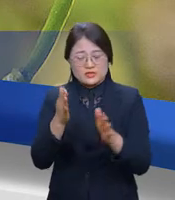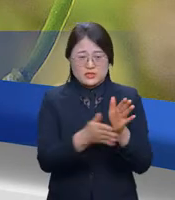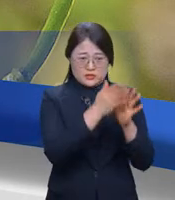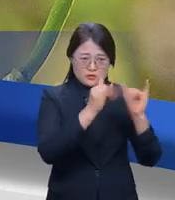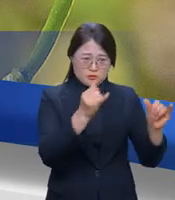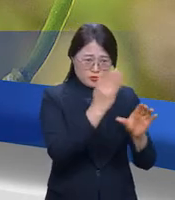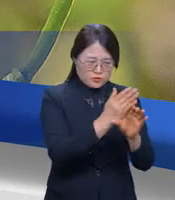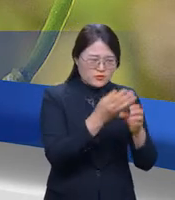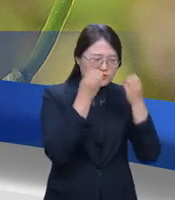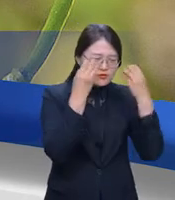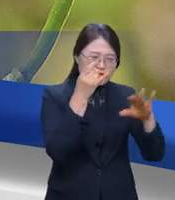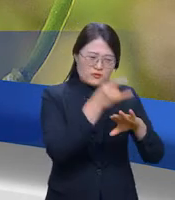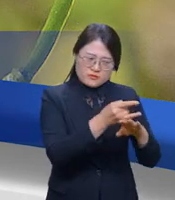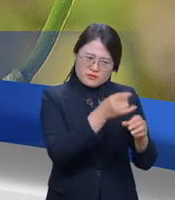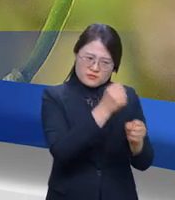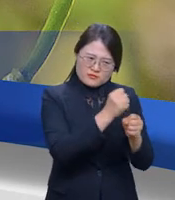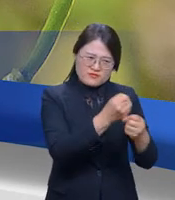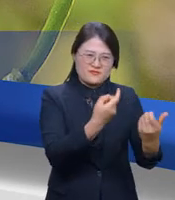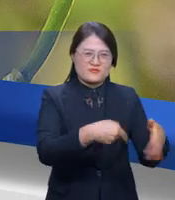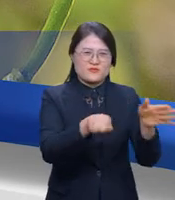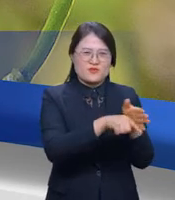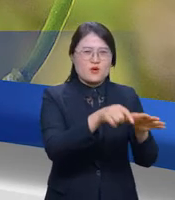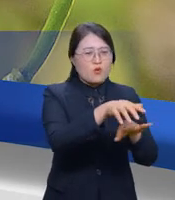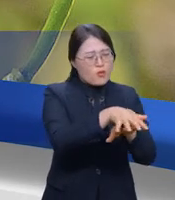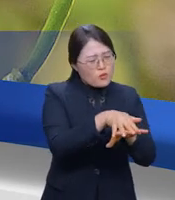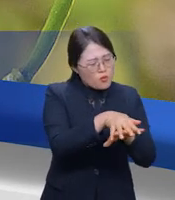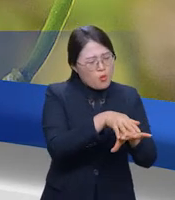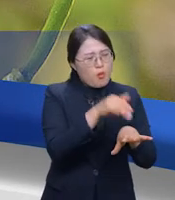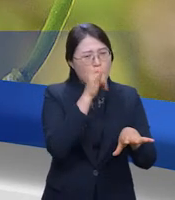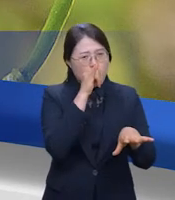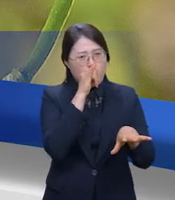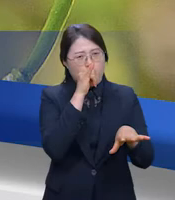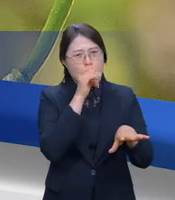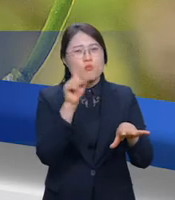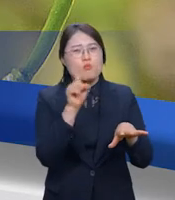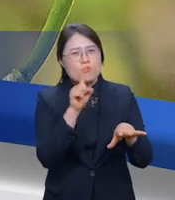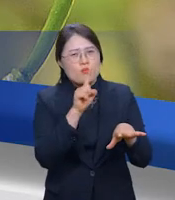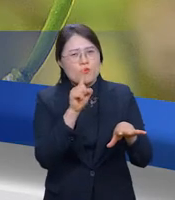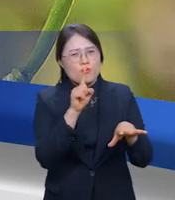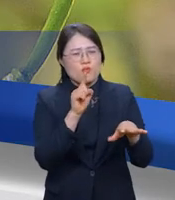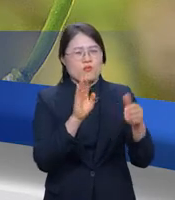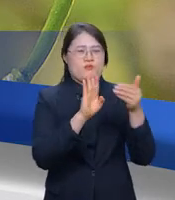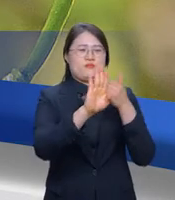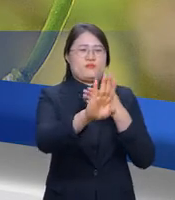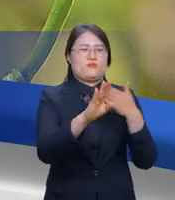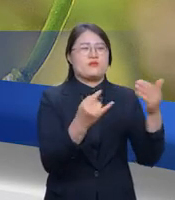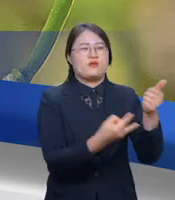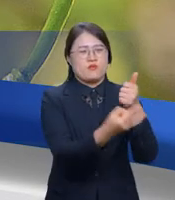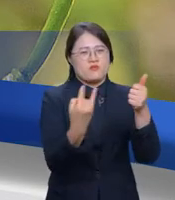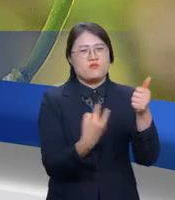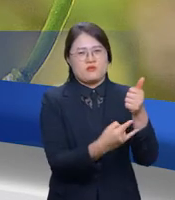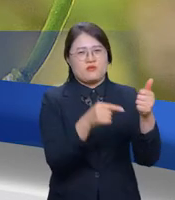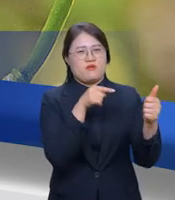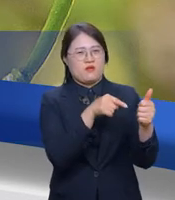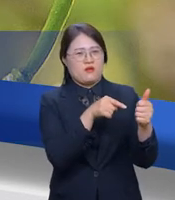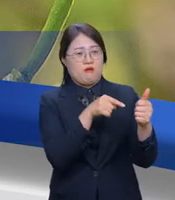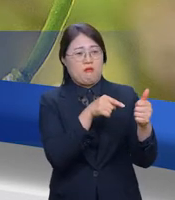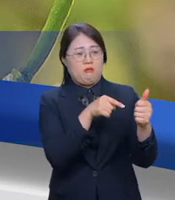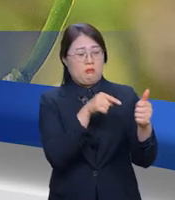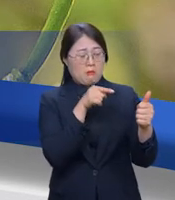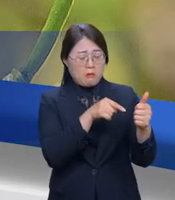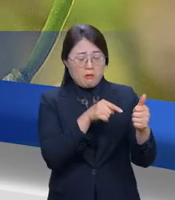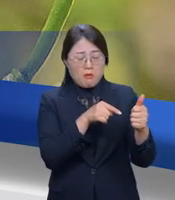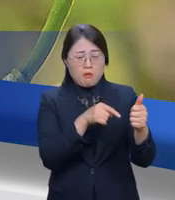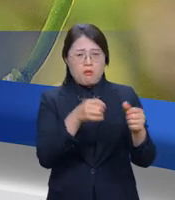의왕시에는 시민 중심의 새로운 의왕을 만들어가기 위해 만들어진 조직이 있습니다. 바로 미래위원회인데요.